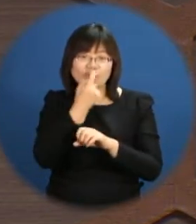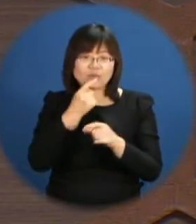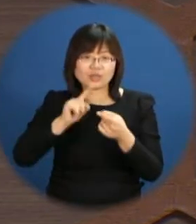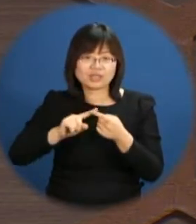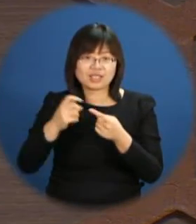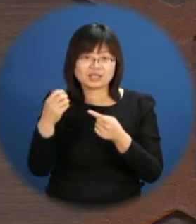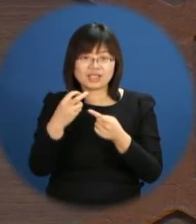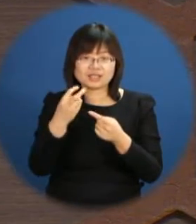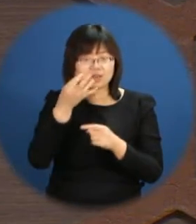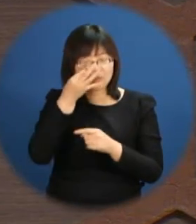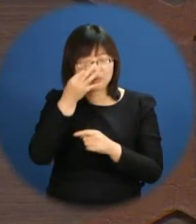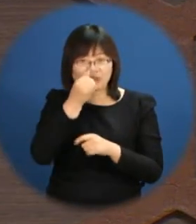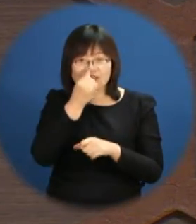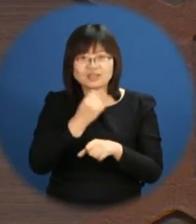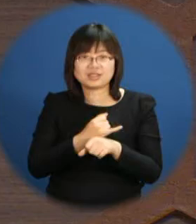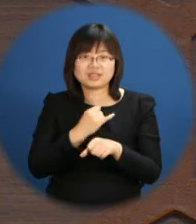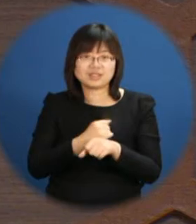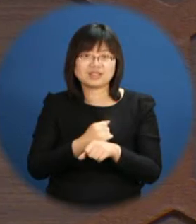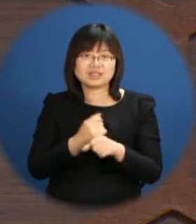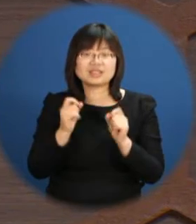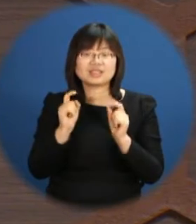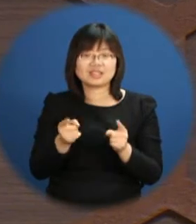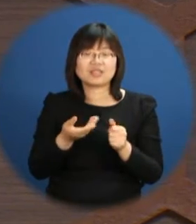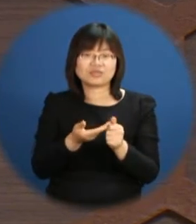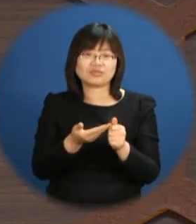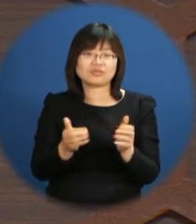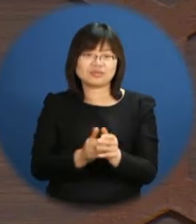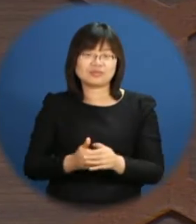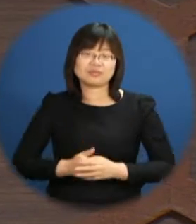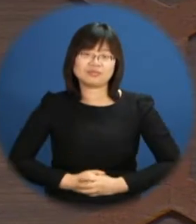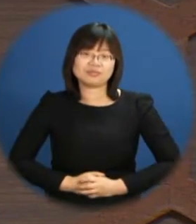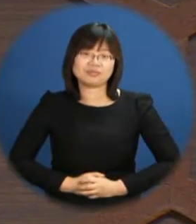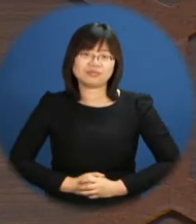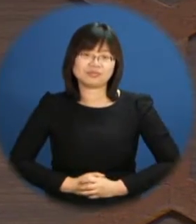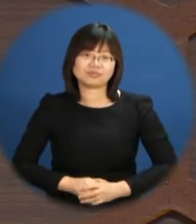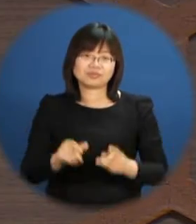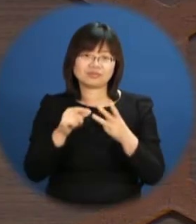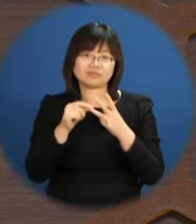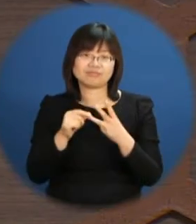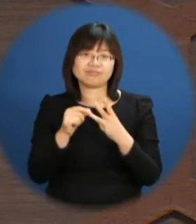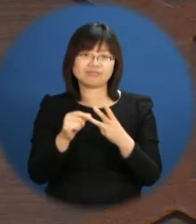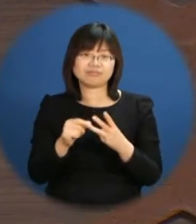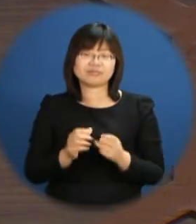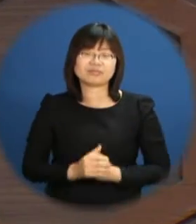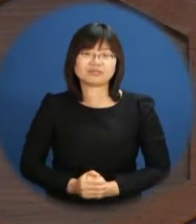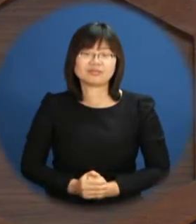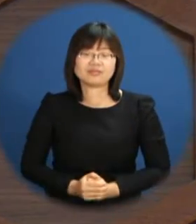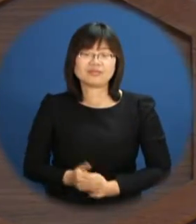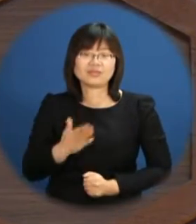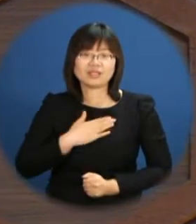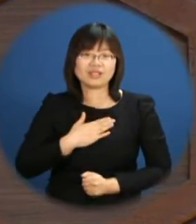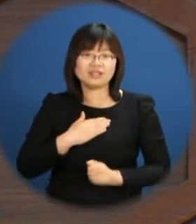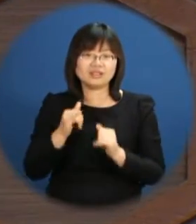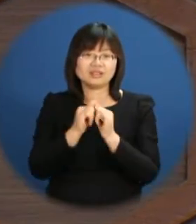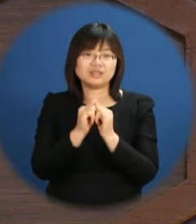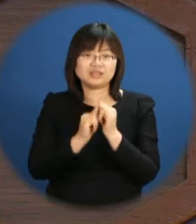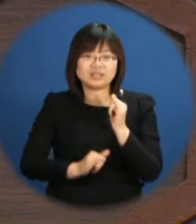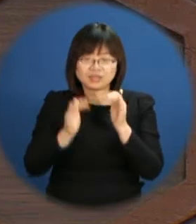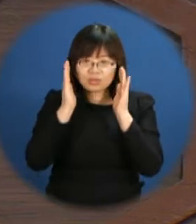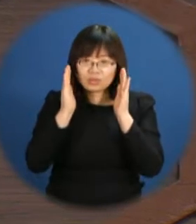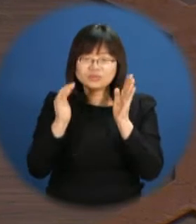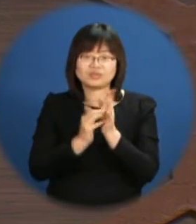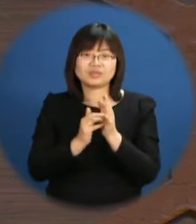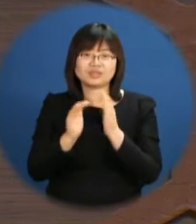재조명할 수 있는 이 기회를 준다는 거구요 셋째는 제가 역사적으로 공부해